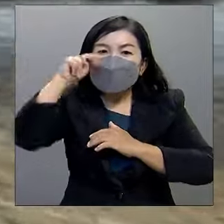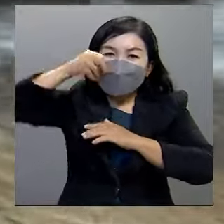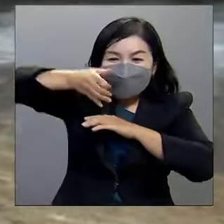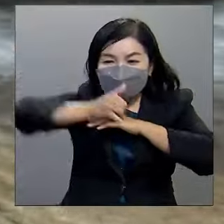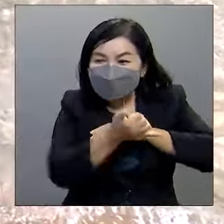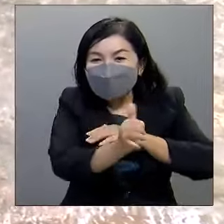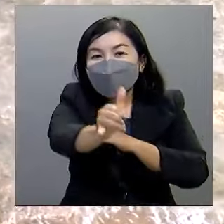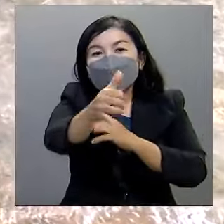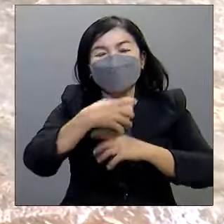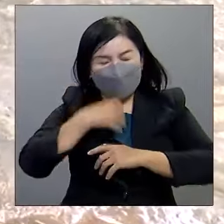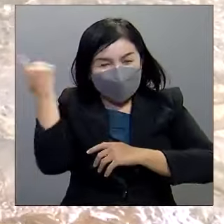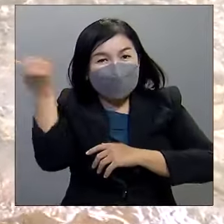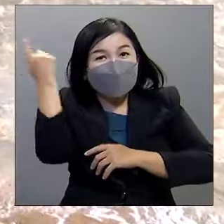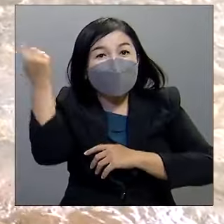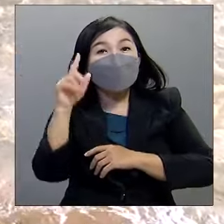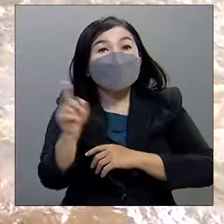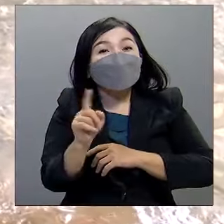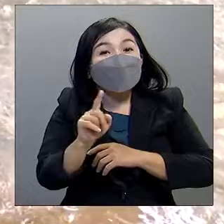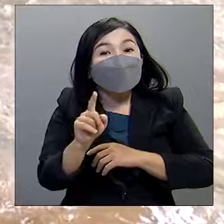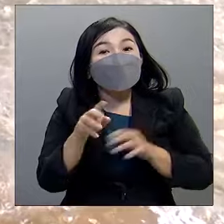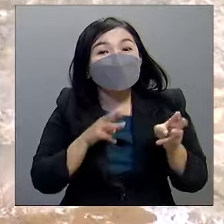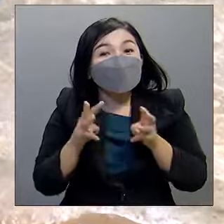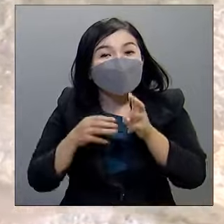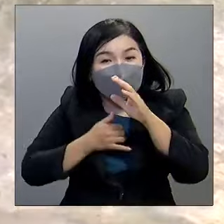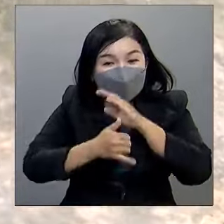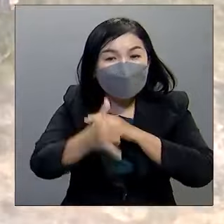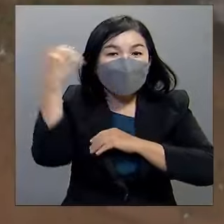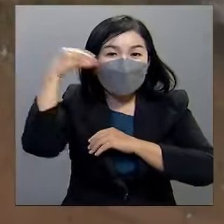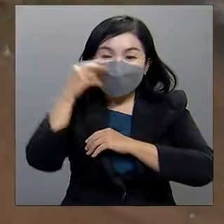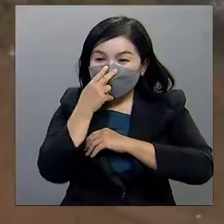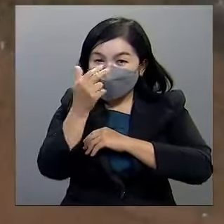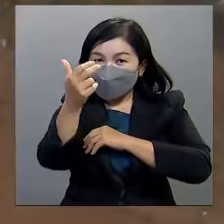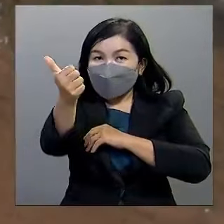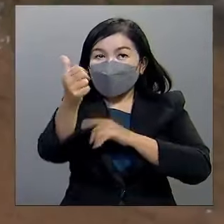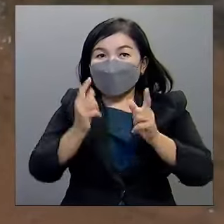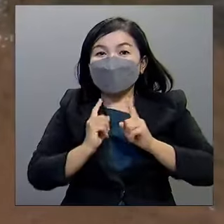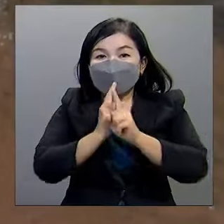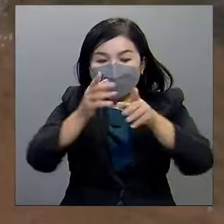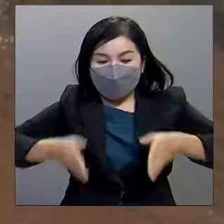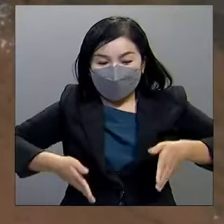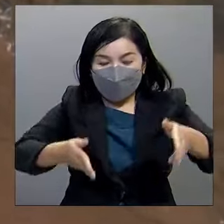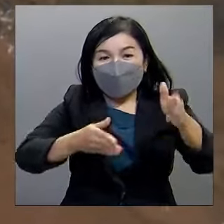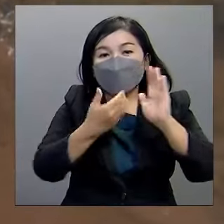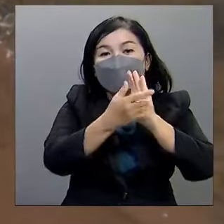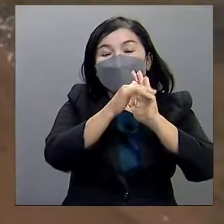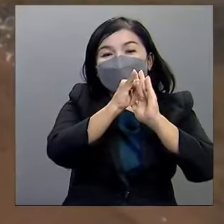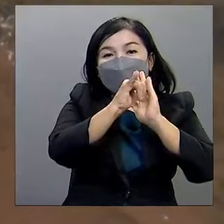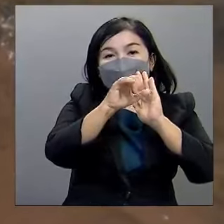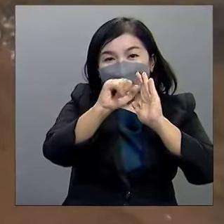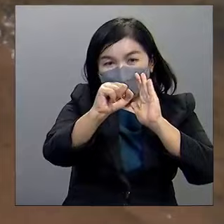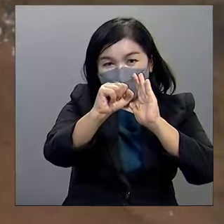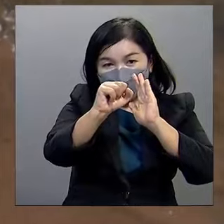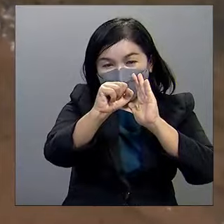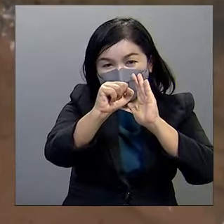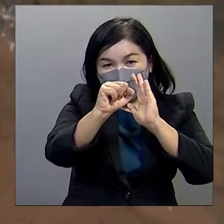น้ำตกอ่างปลากั้งแห่งนี้สามารถที่จะเข้าไปชมได้ทุกวันใช้เส้นทางยโสธรกุดชุมบ้านทองสำริดจังหวัดยโส